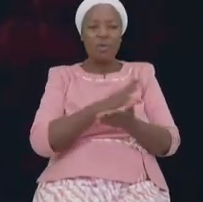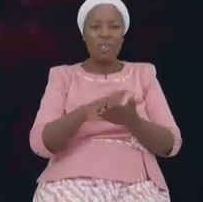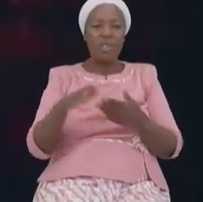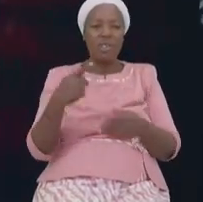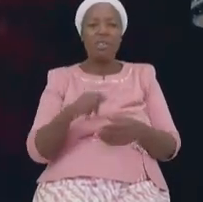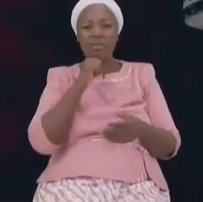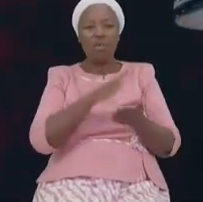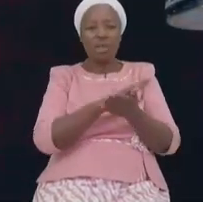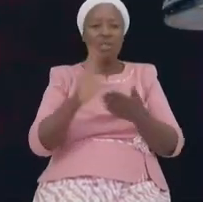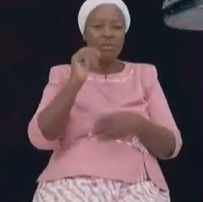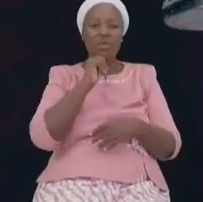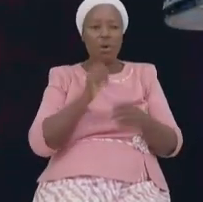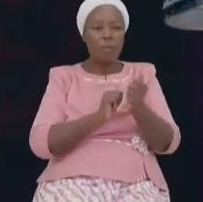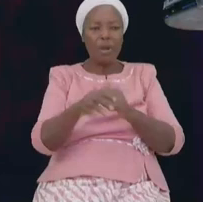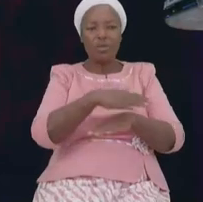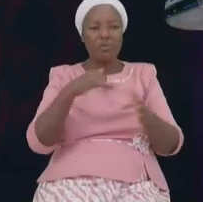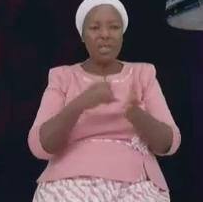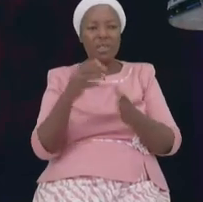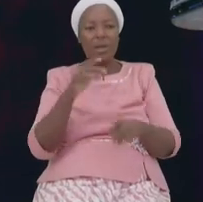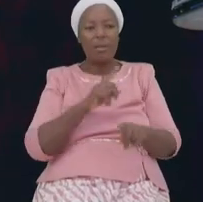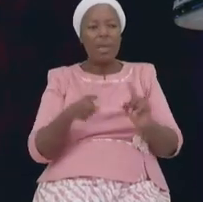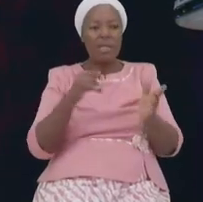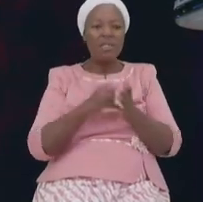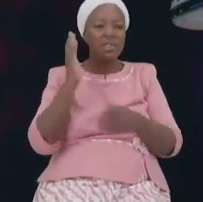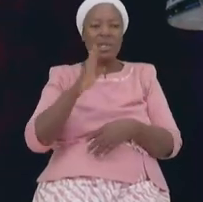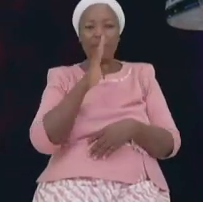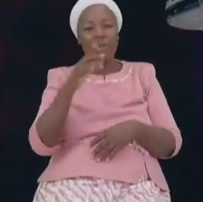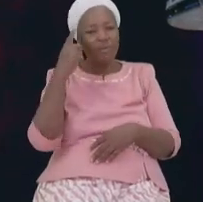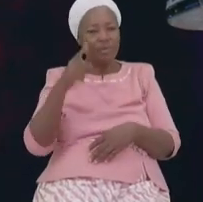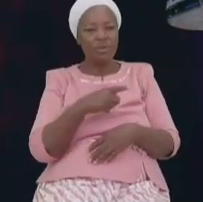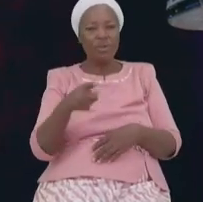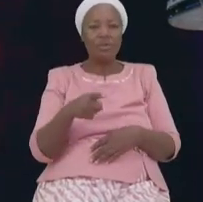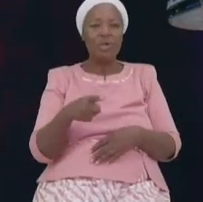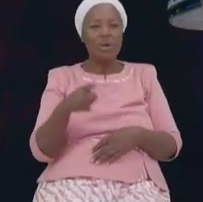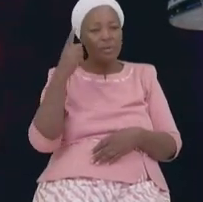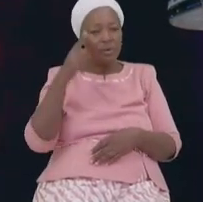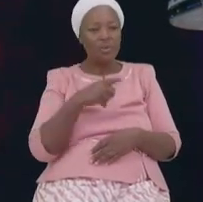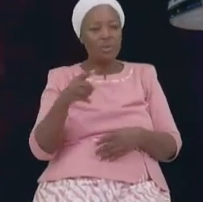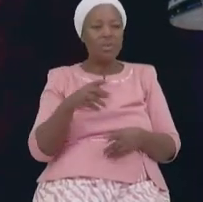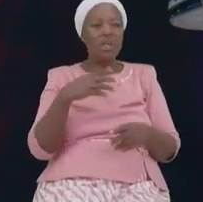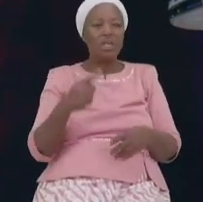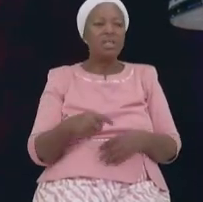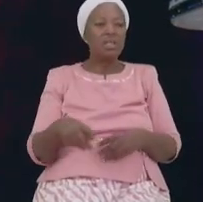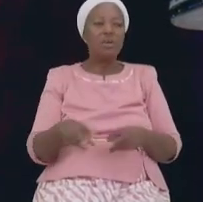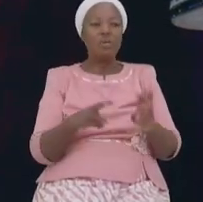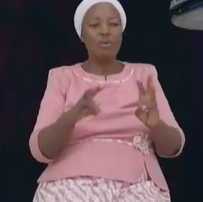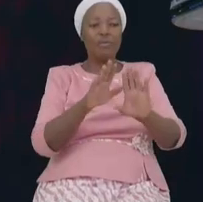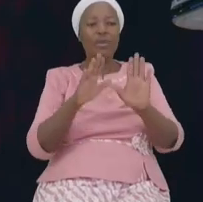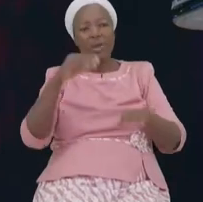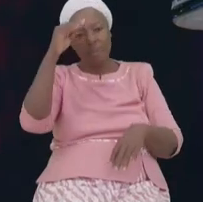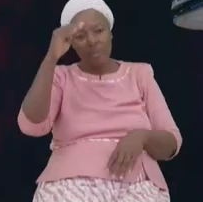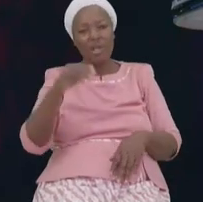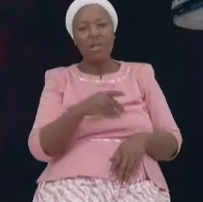sera pour eux seuls. Ceux qui la suivront, même les insensés, ne pourront